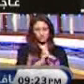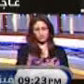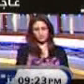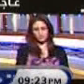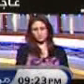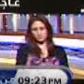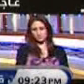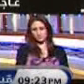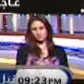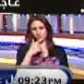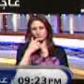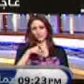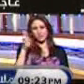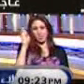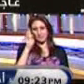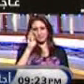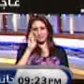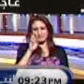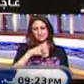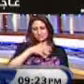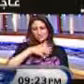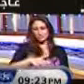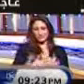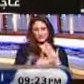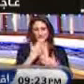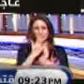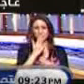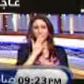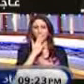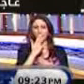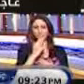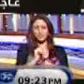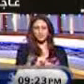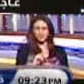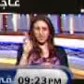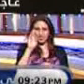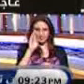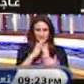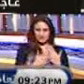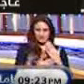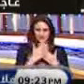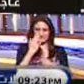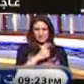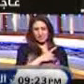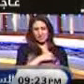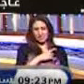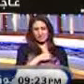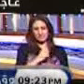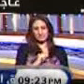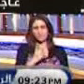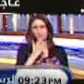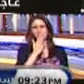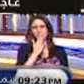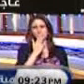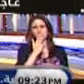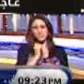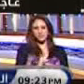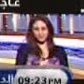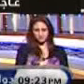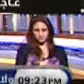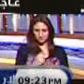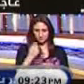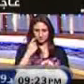البابا الجديد جورج مارو خرج الى شرفه ماريو الفاتيكان واطلق على نفسه اسم البابا